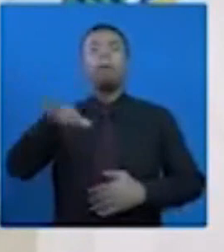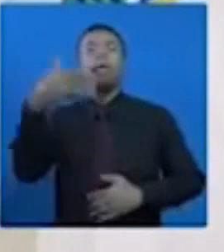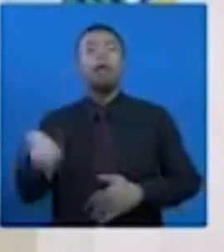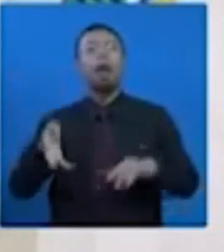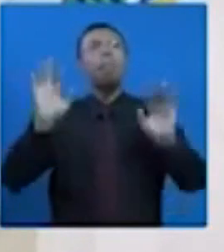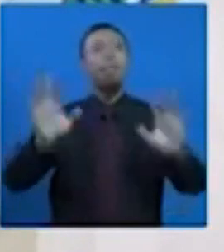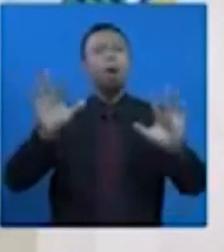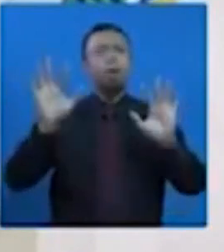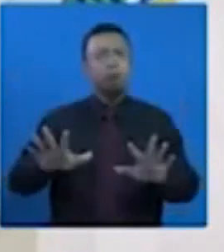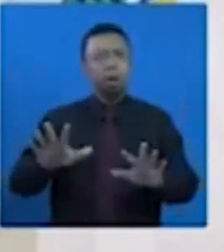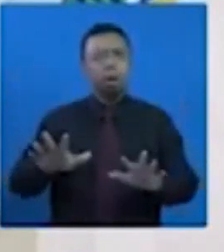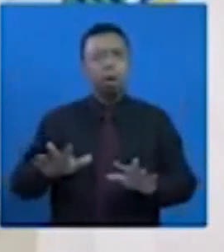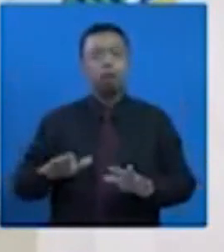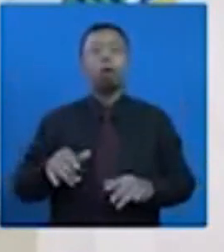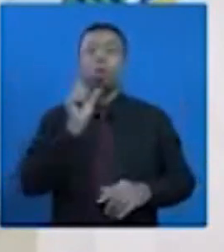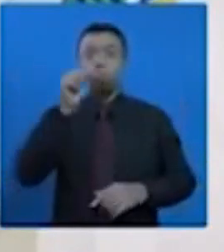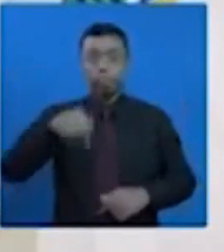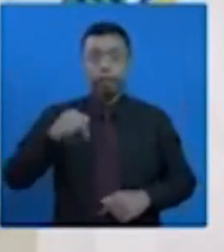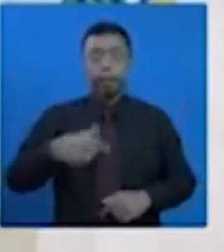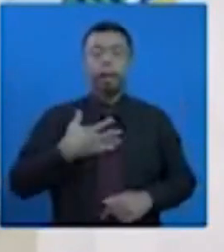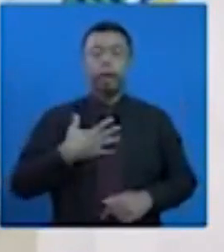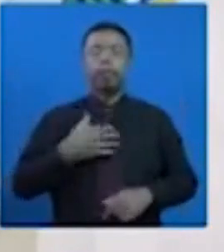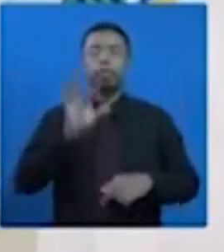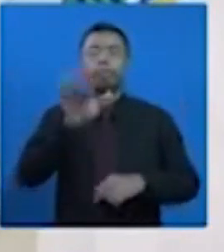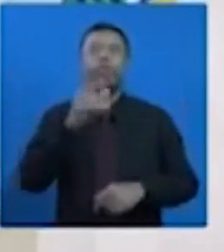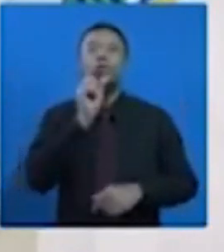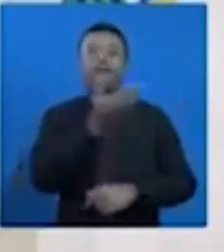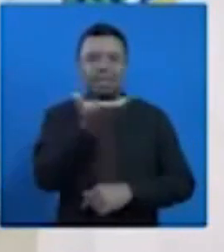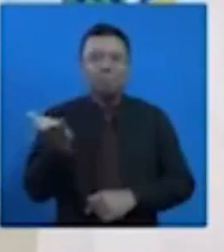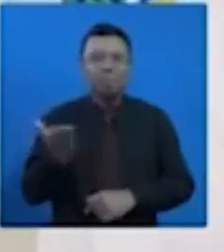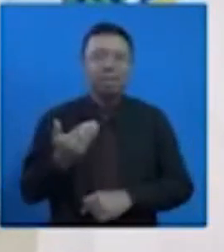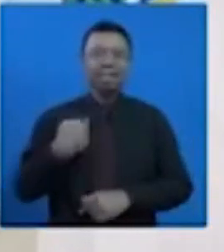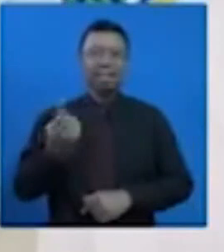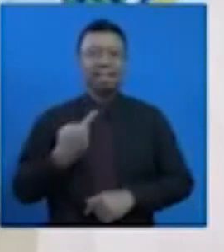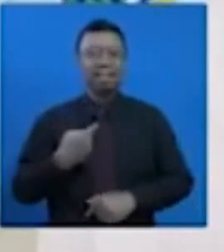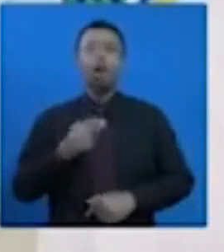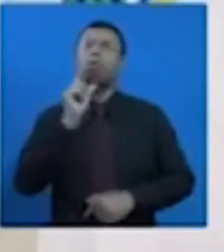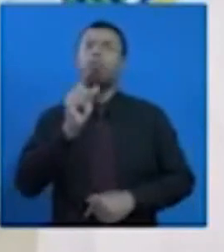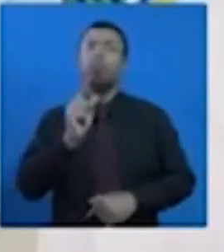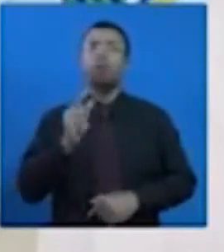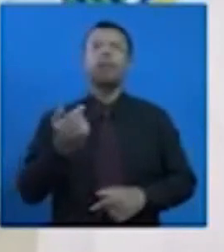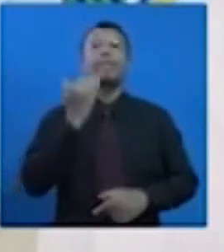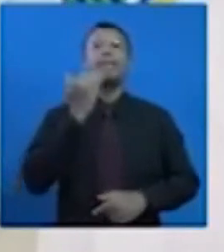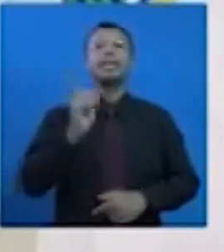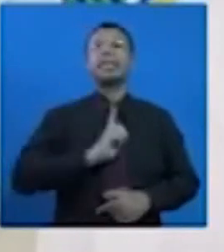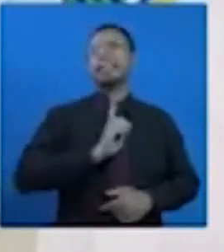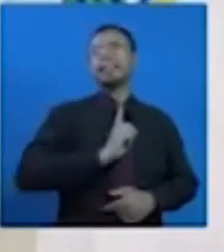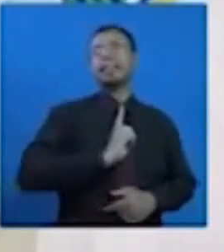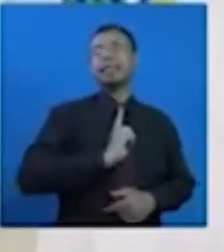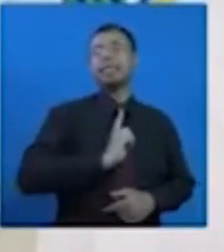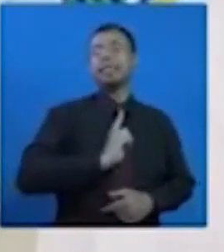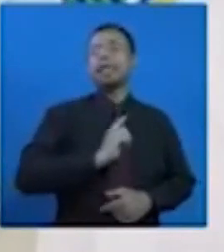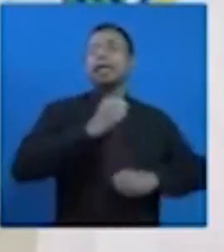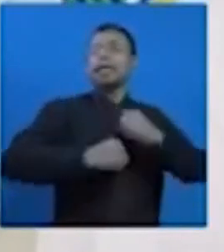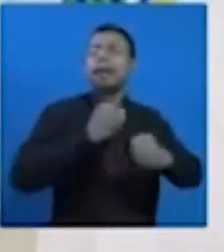yang meninggal juga cukup banyak karena itulah saya mengajak kepada semuanya untuk menjaga diri